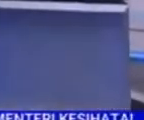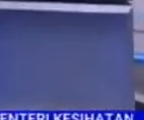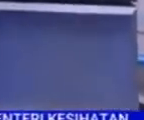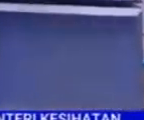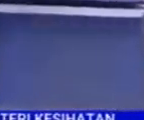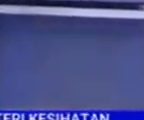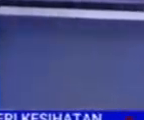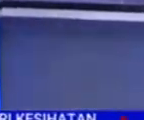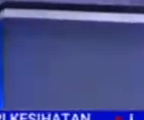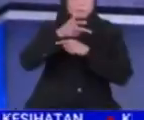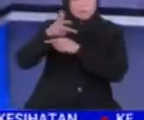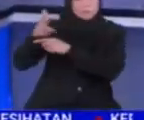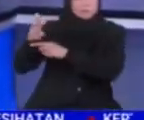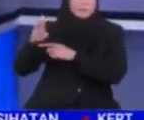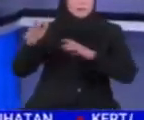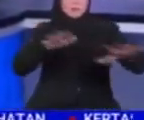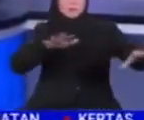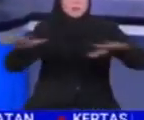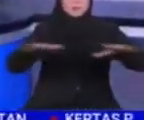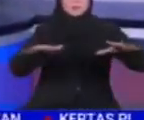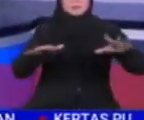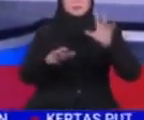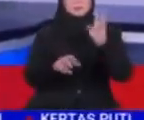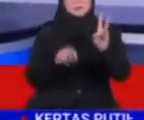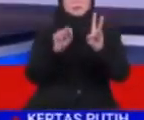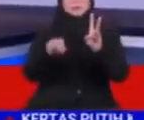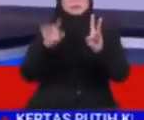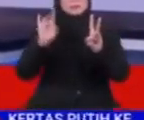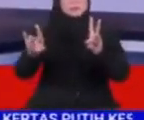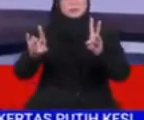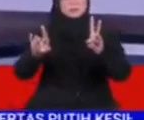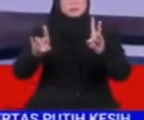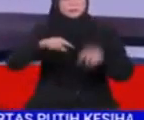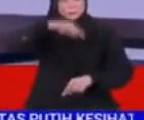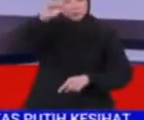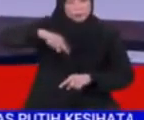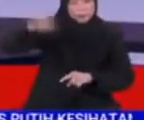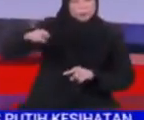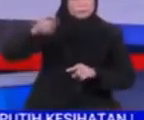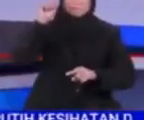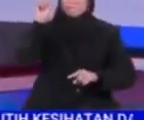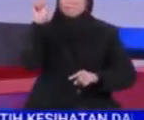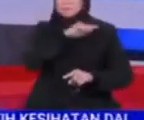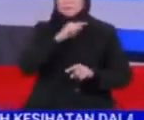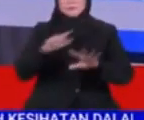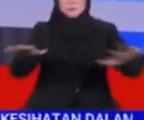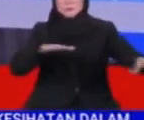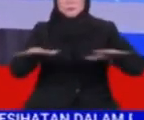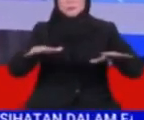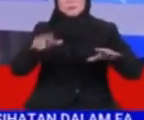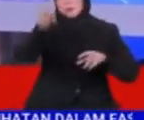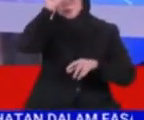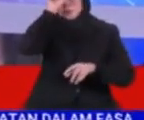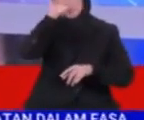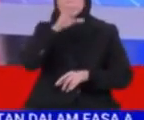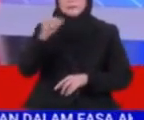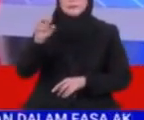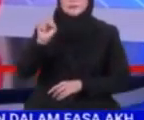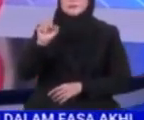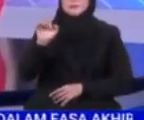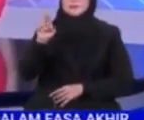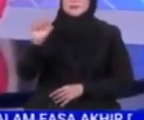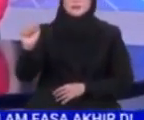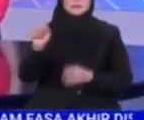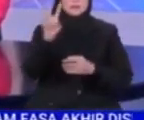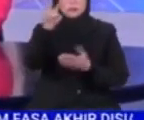Antara visual gempa bumi dengan kekuatan 7.8 magnitude yang menggegarkan Turkiye dan Syria. Setakat ini hampir